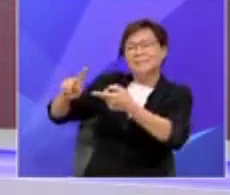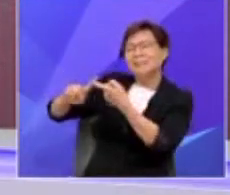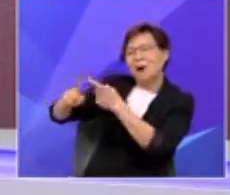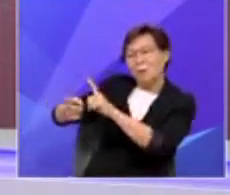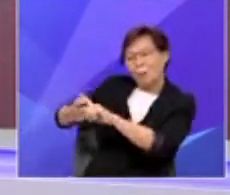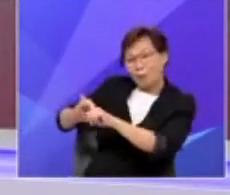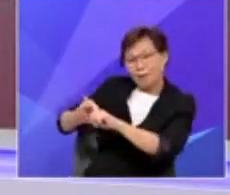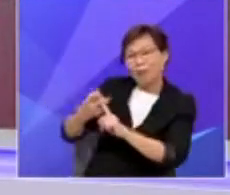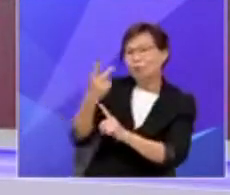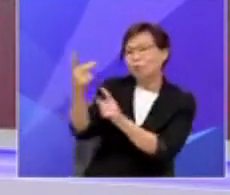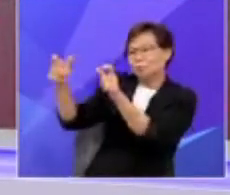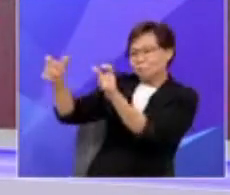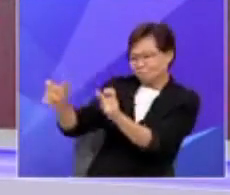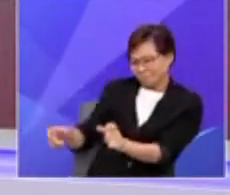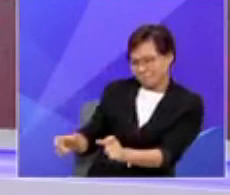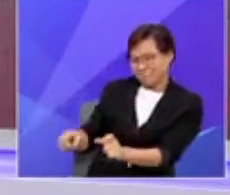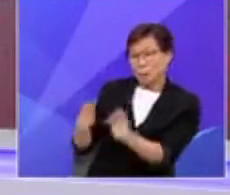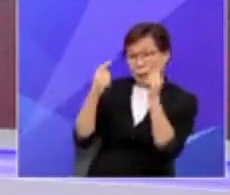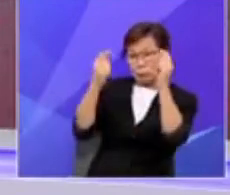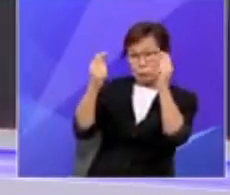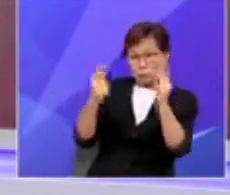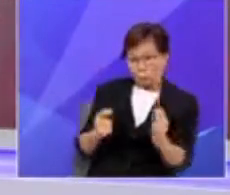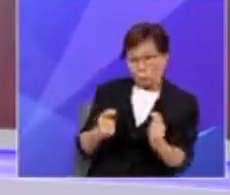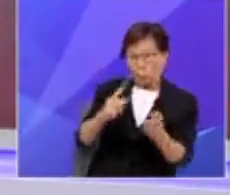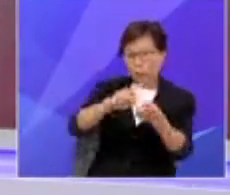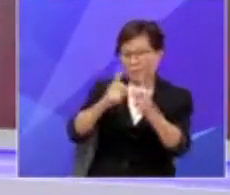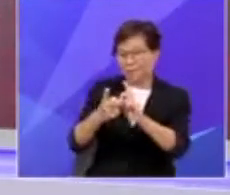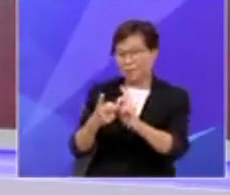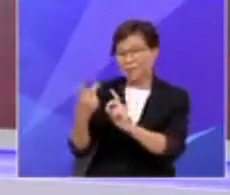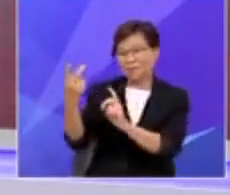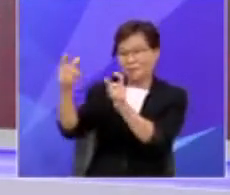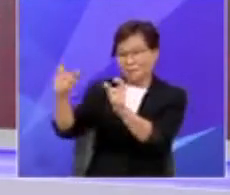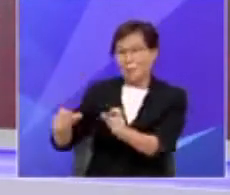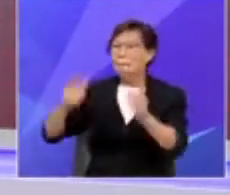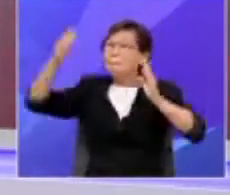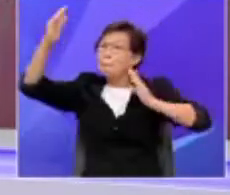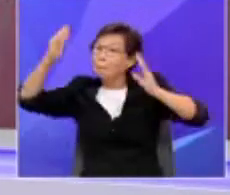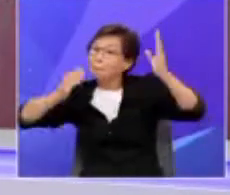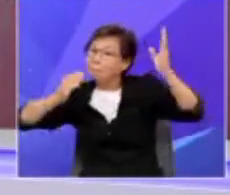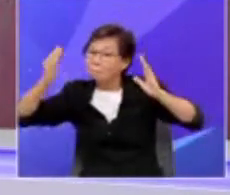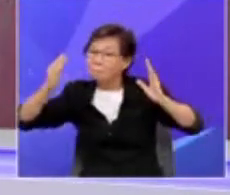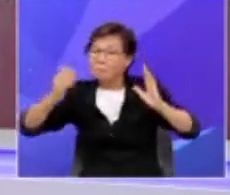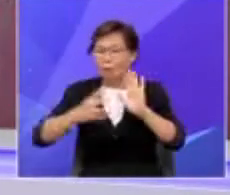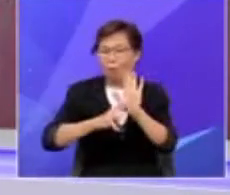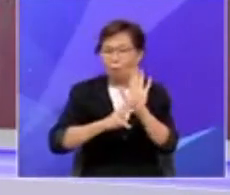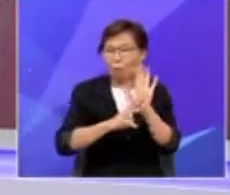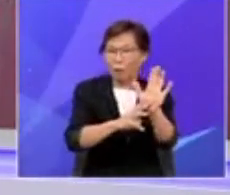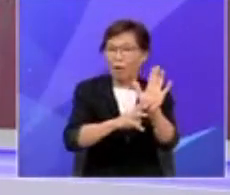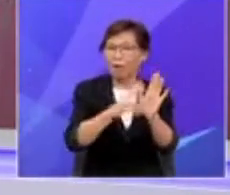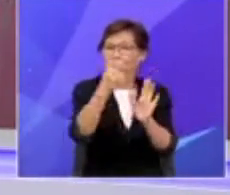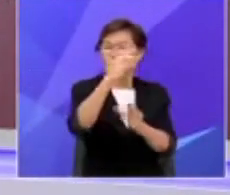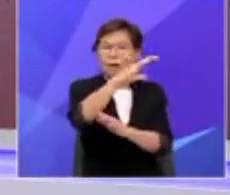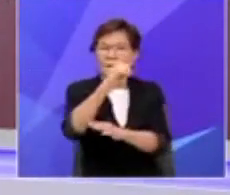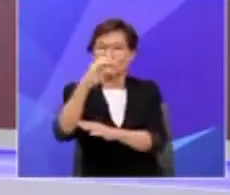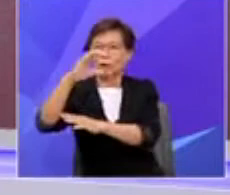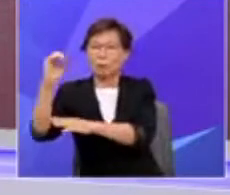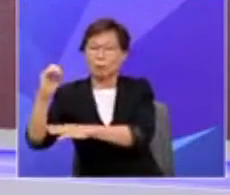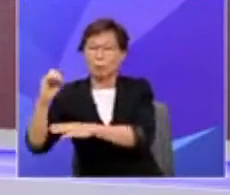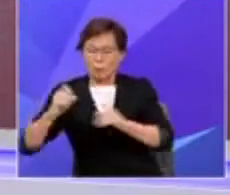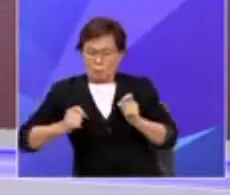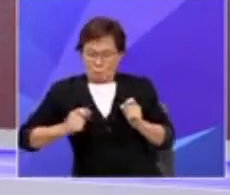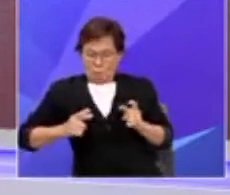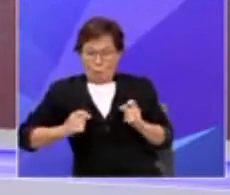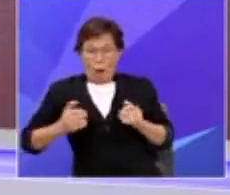teman kan oleh dua orang tokoh digital tanah air yang mewakili dua buah syari'at yang